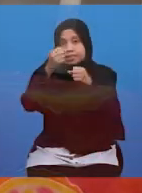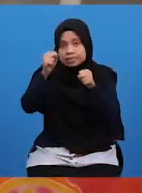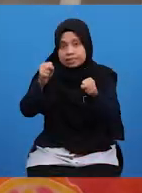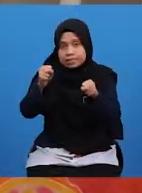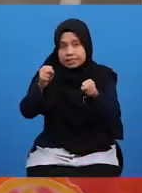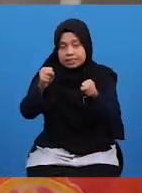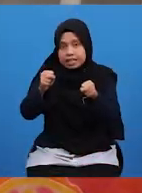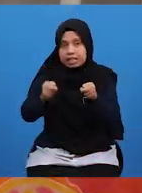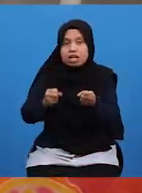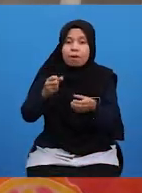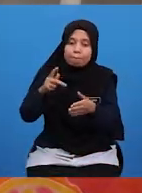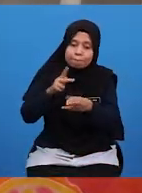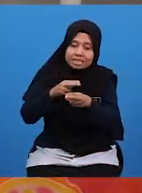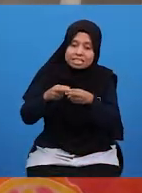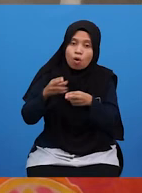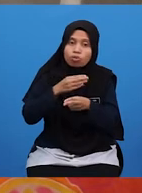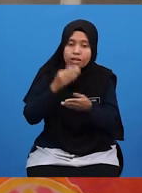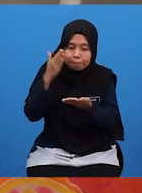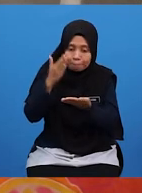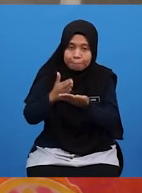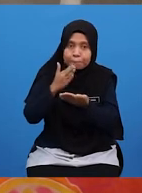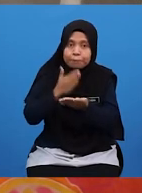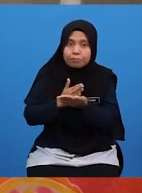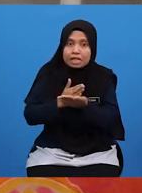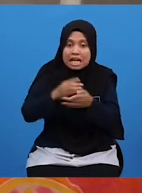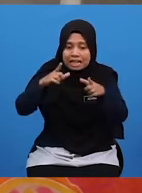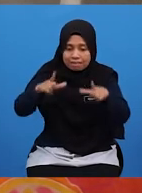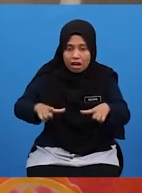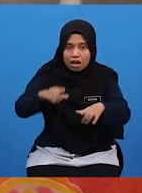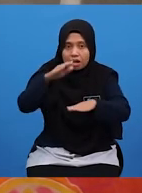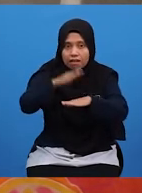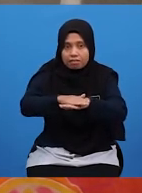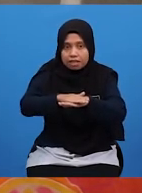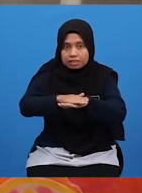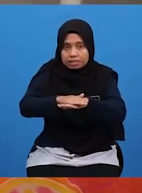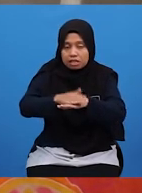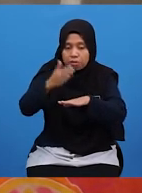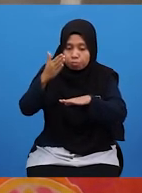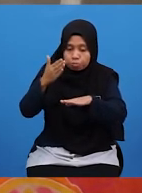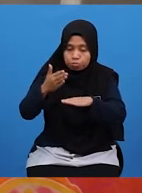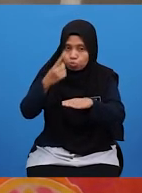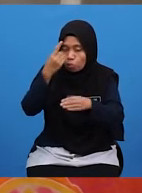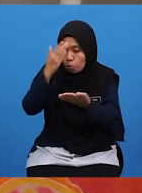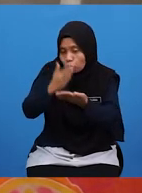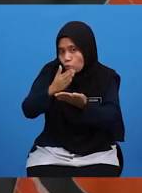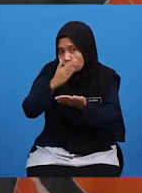Sediakan papan dan pisau pemotong. Letakkan ketulan lilin di atas permukaan papan